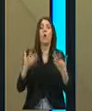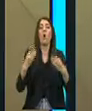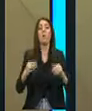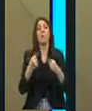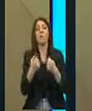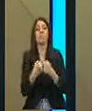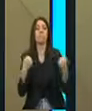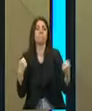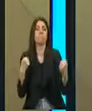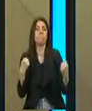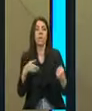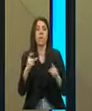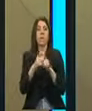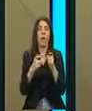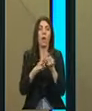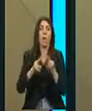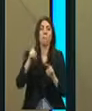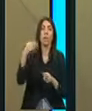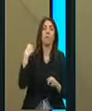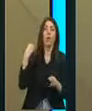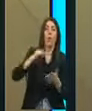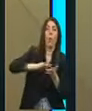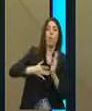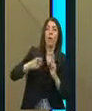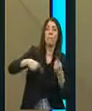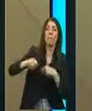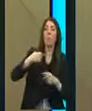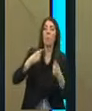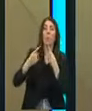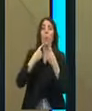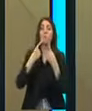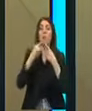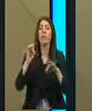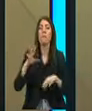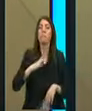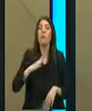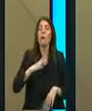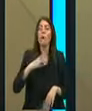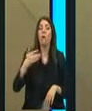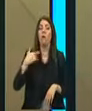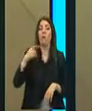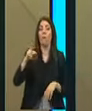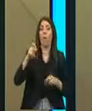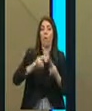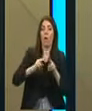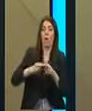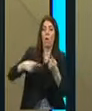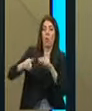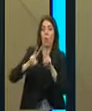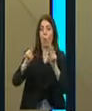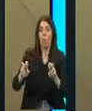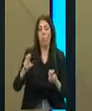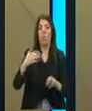DEM Parti yeni bir ortam olur. Ben acaba burada hangi meseleleri gündeme getiririm? Biz olmadan bu iş olmaz diyerek kendi